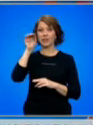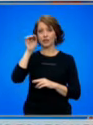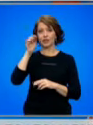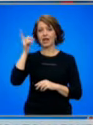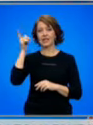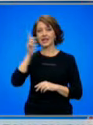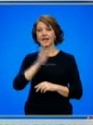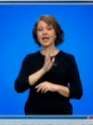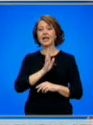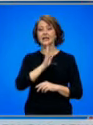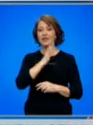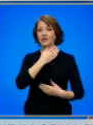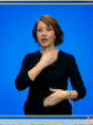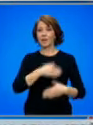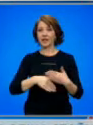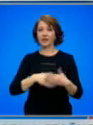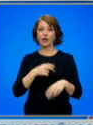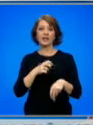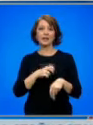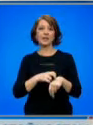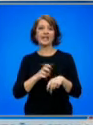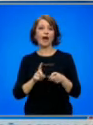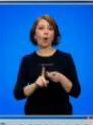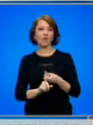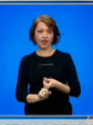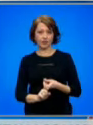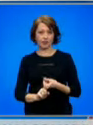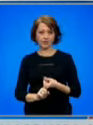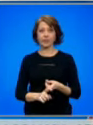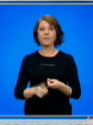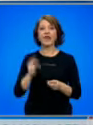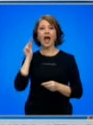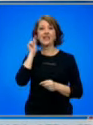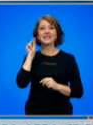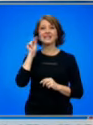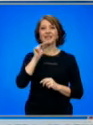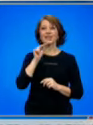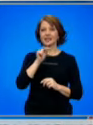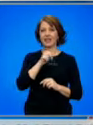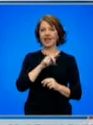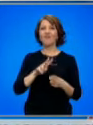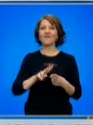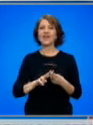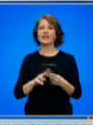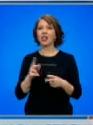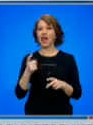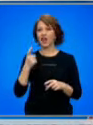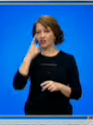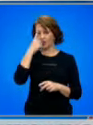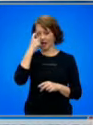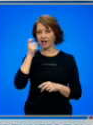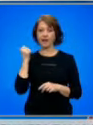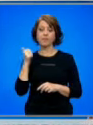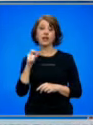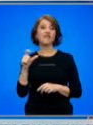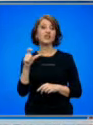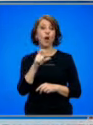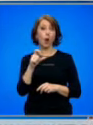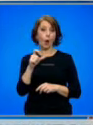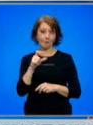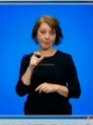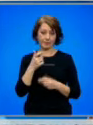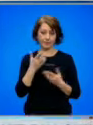Северна Македония Димитър Ковачевски. Външнополитическият съветник на Петков Весела Чернева е била в Скопие с тази цел, съобщиха за посетил